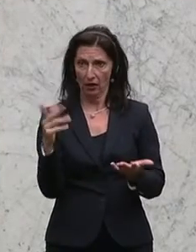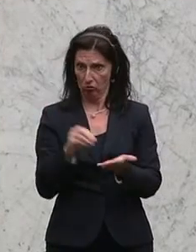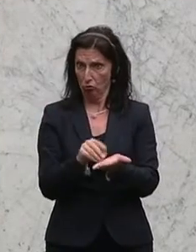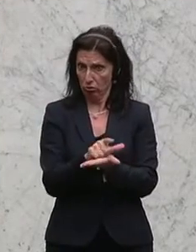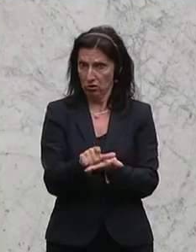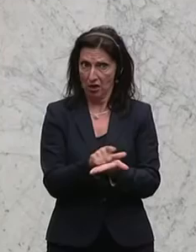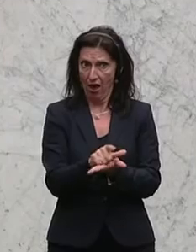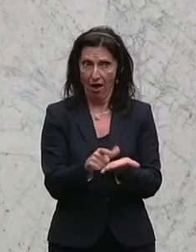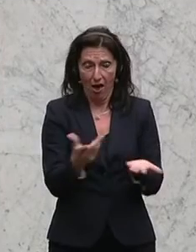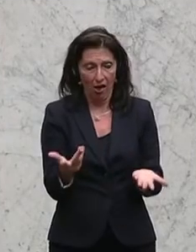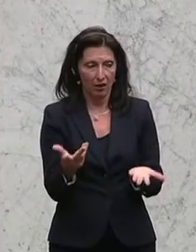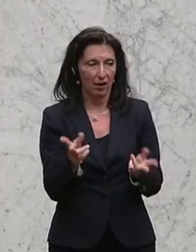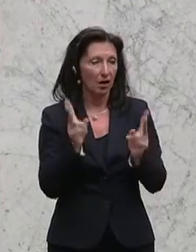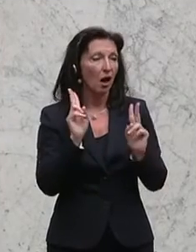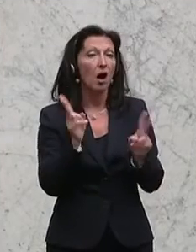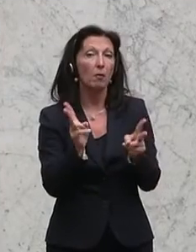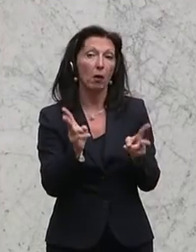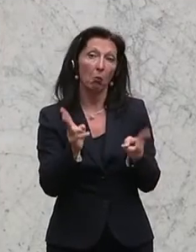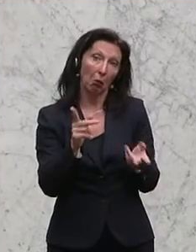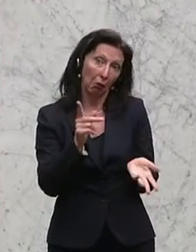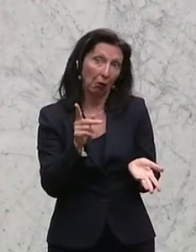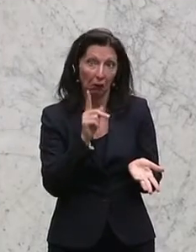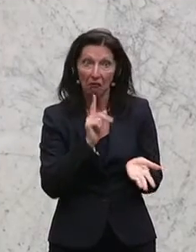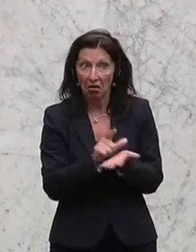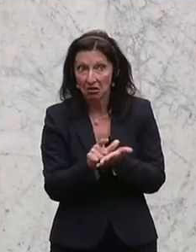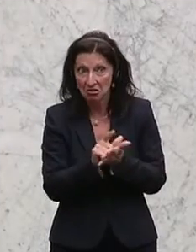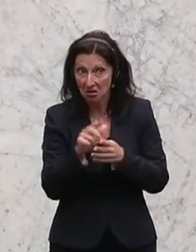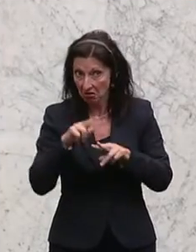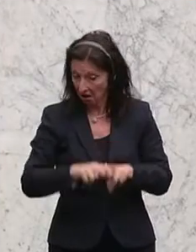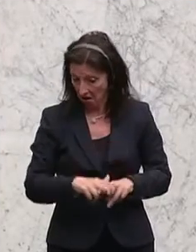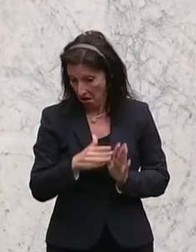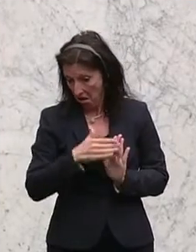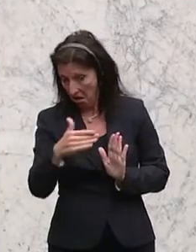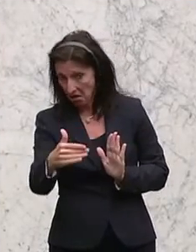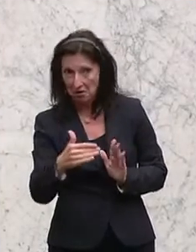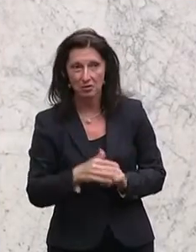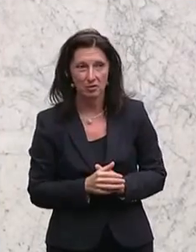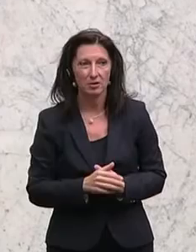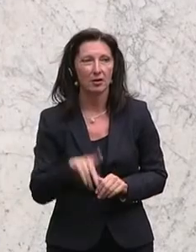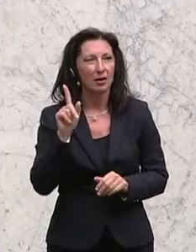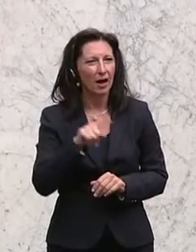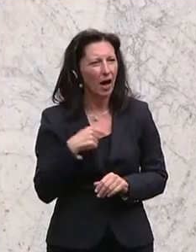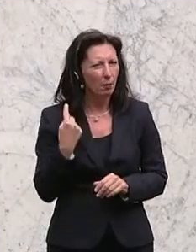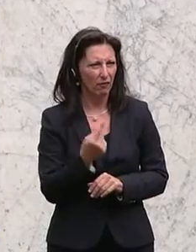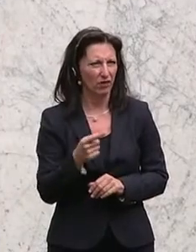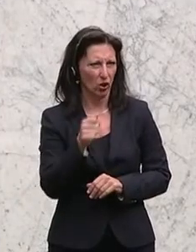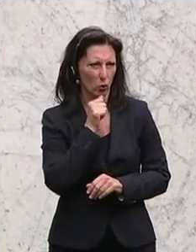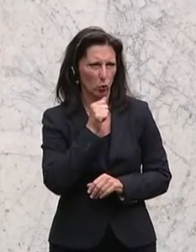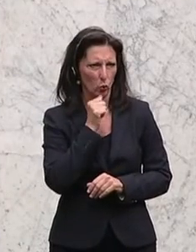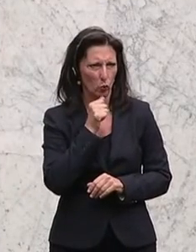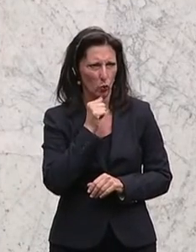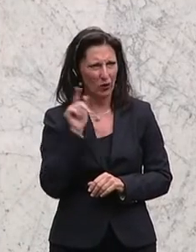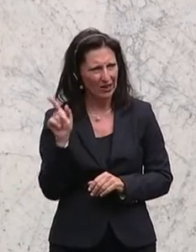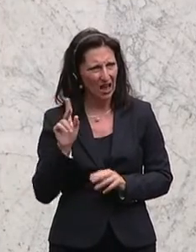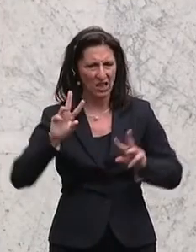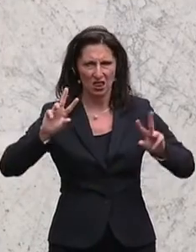Zeit. Obwohl, es kann auch wenig Zeit jetzt bleiben für die nächste Legislaturperiode. Aber wir Grüne sind in